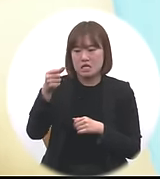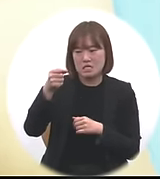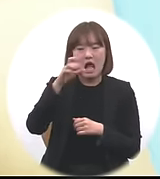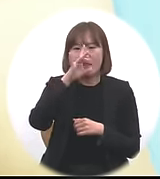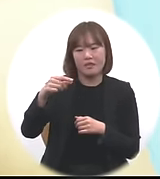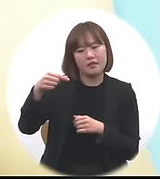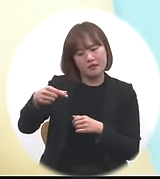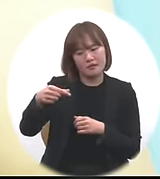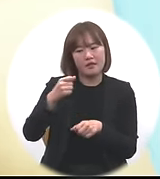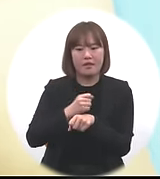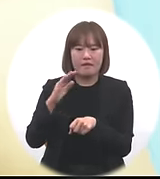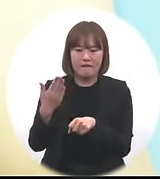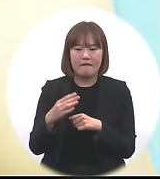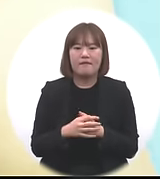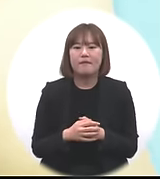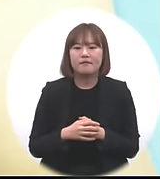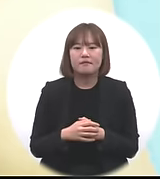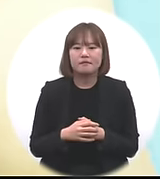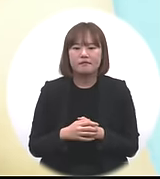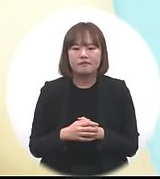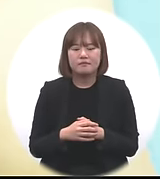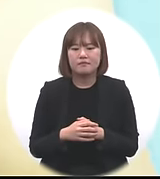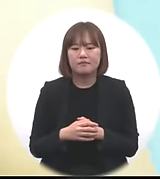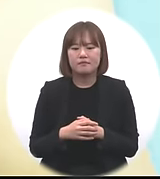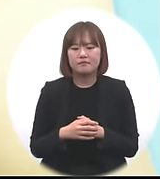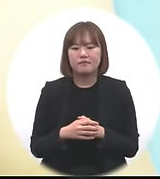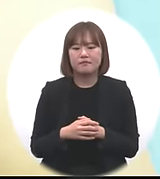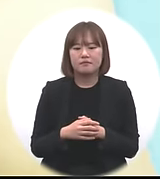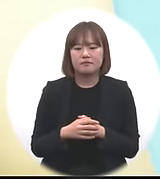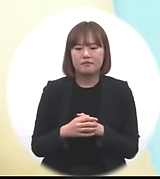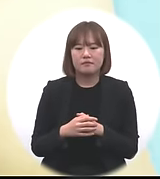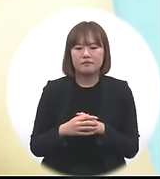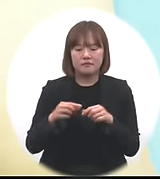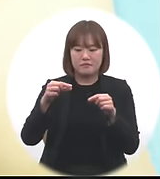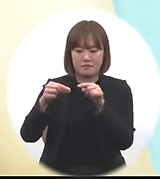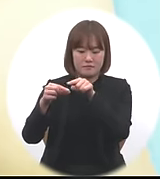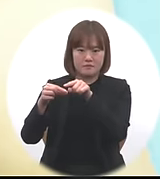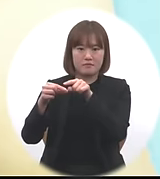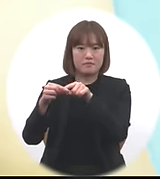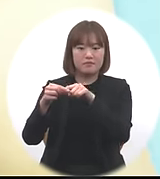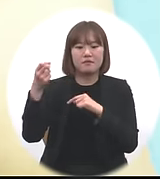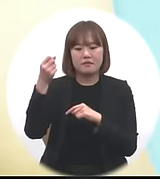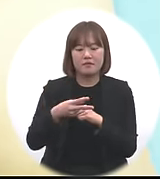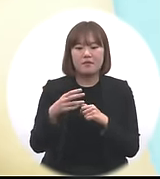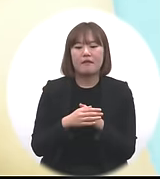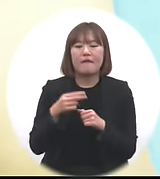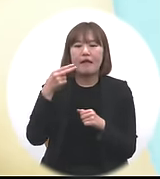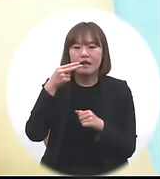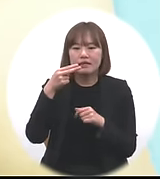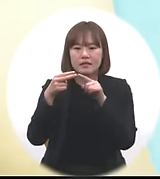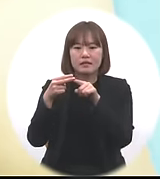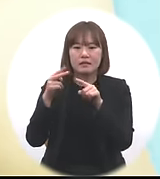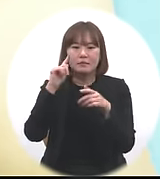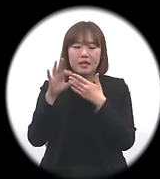드렸습니다. 손잡이에 홈파진 거 사시지 말라고요. 고무 손잡이 있는 거 웬만하면 구매하시지 말라고 말씀드렸고요. 자, 칫솔